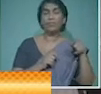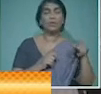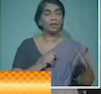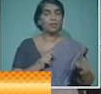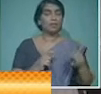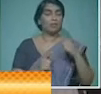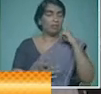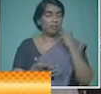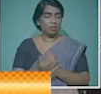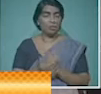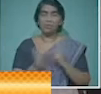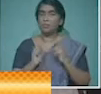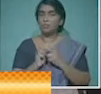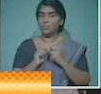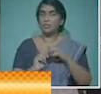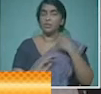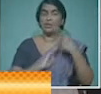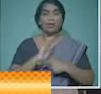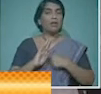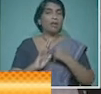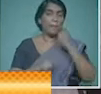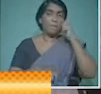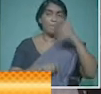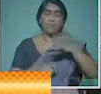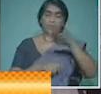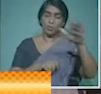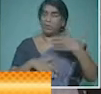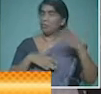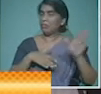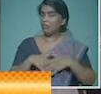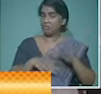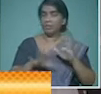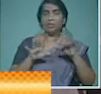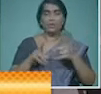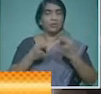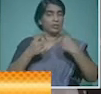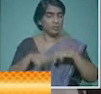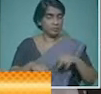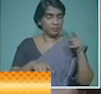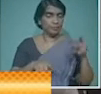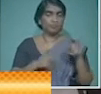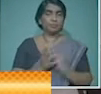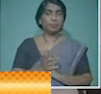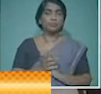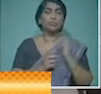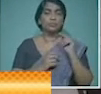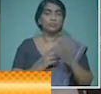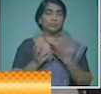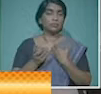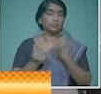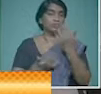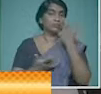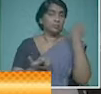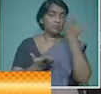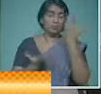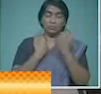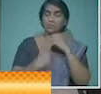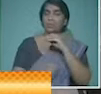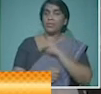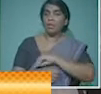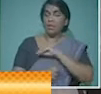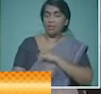245 அதிகரிக்கப்பட்டன. இதன் காரணமாக இலங்கைக்கு 1.2 trillion ரூபாய் நட்டம் ஏற்பட்டது. இந்த நிலையில்